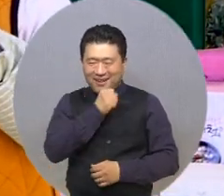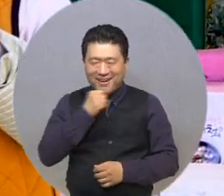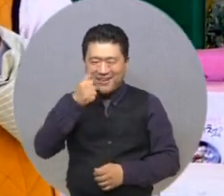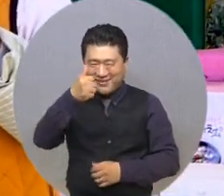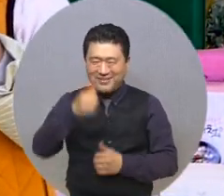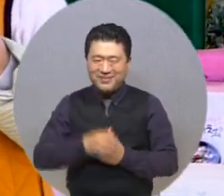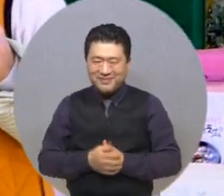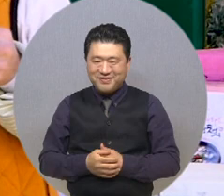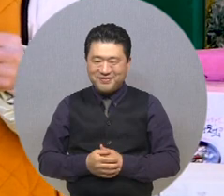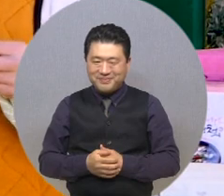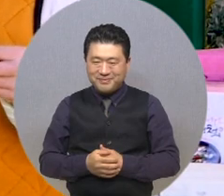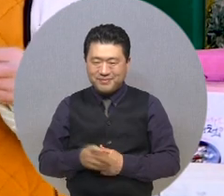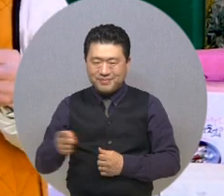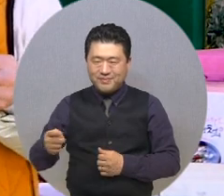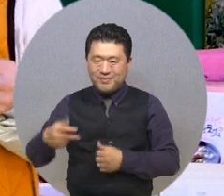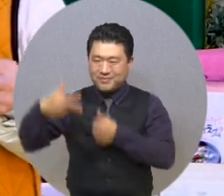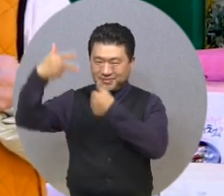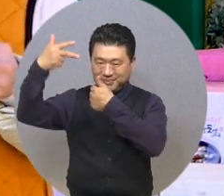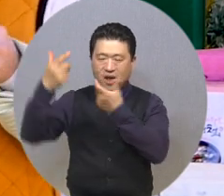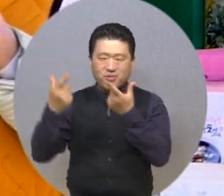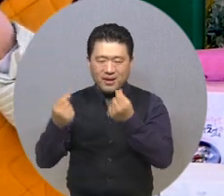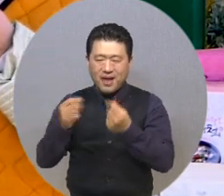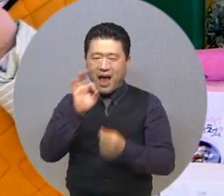가만히. 요거 CF처럼 먹어야 돼.